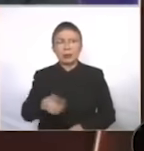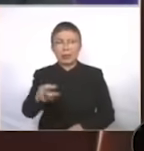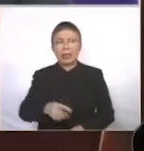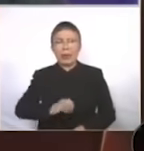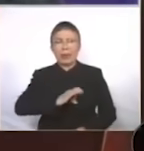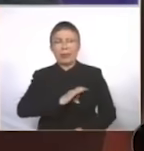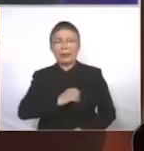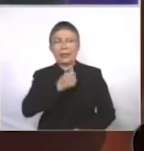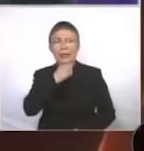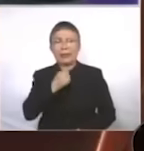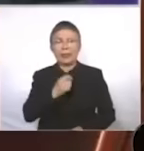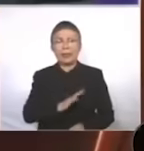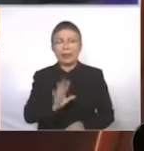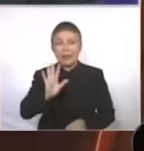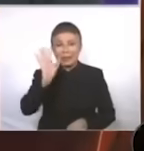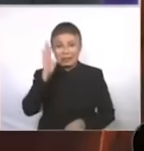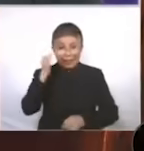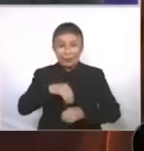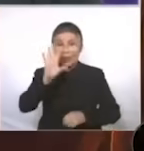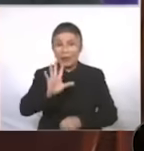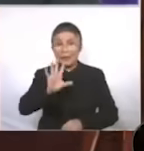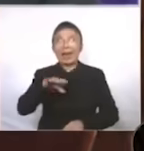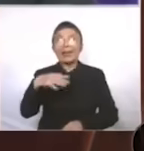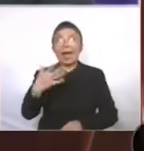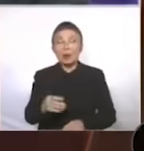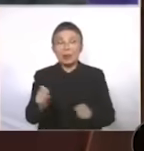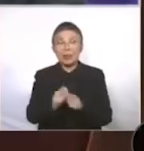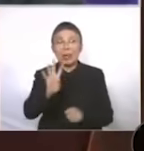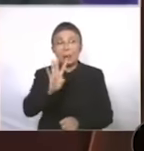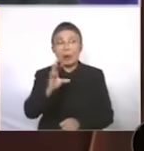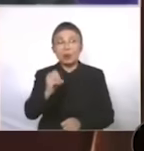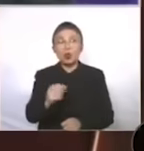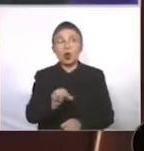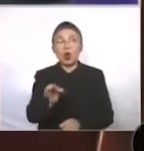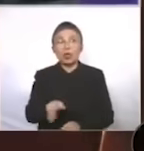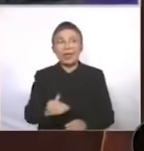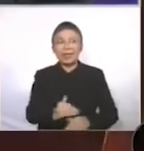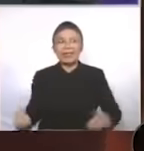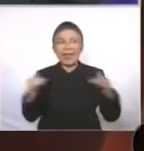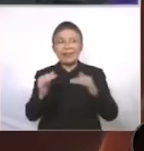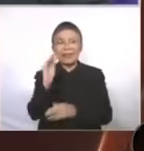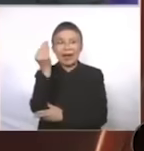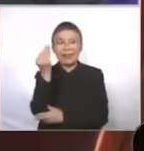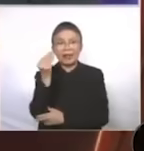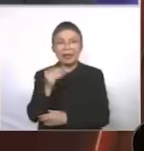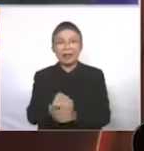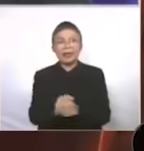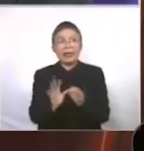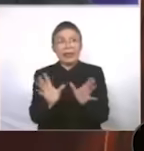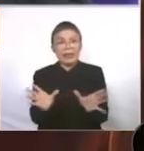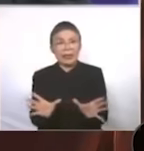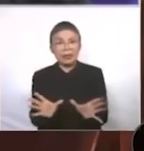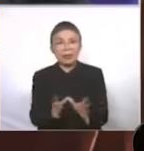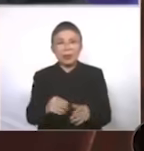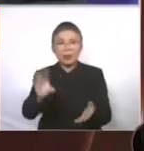nyoblos 02 Karena itulah hasilnya itu sebetulnya seperti itu tetapi itu pun sebetulnya